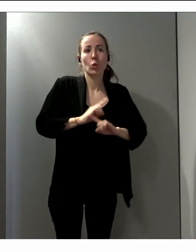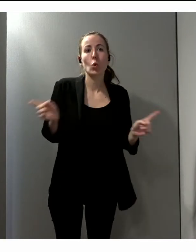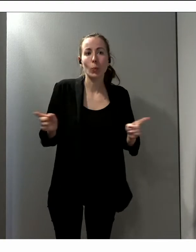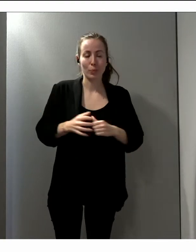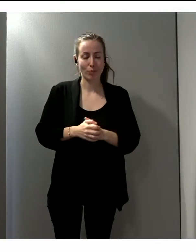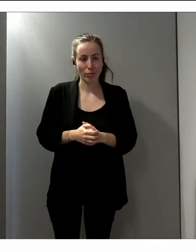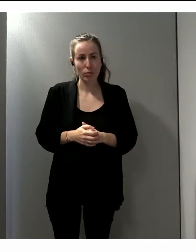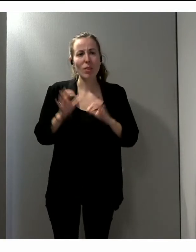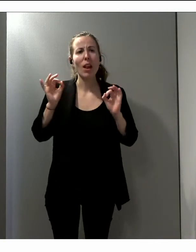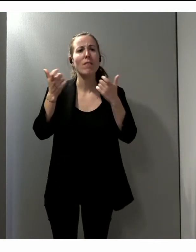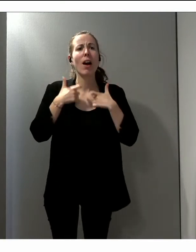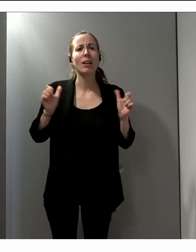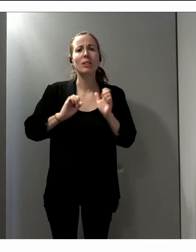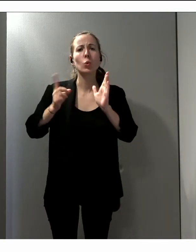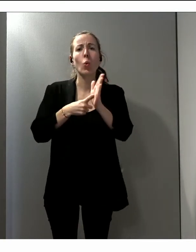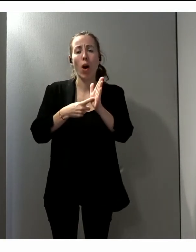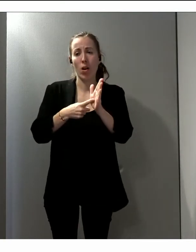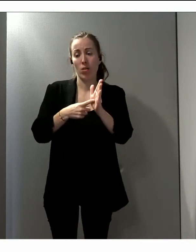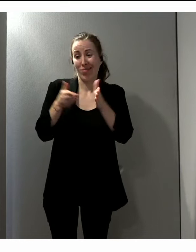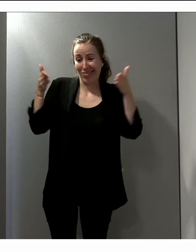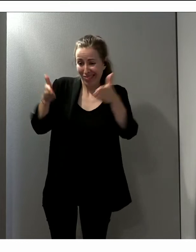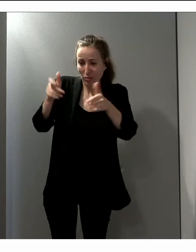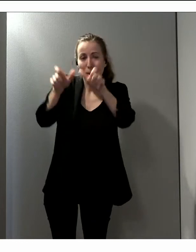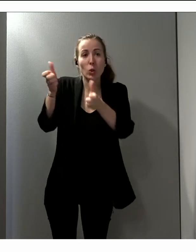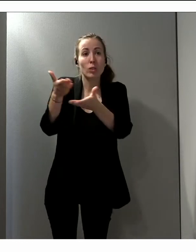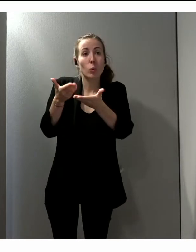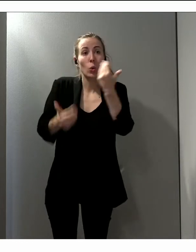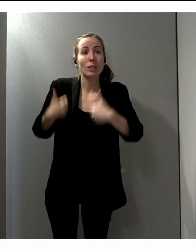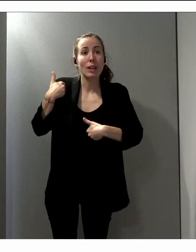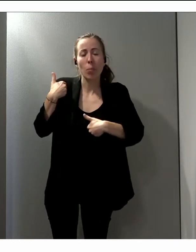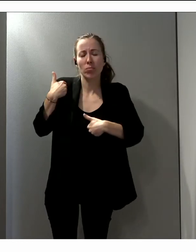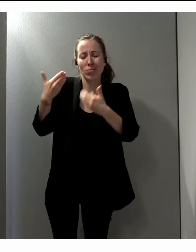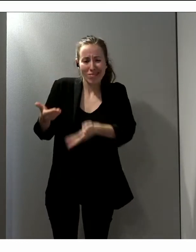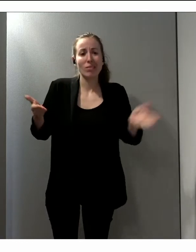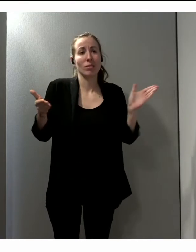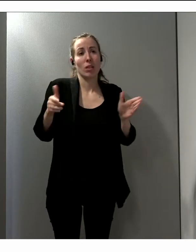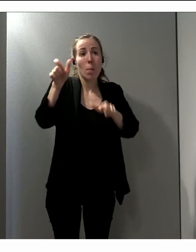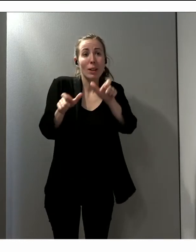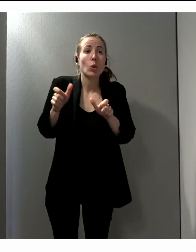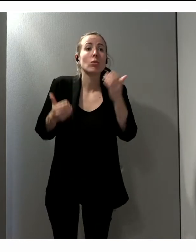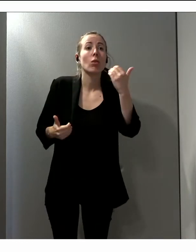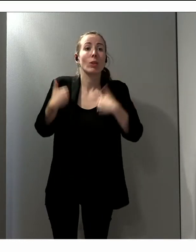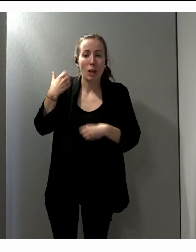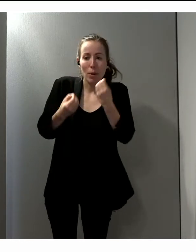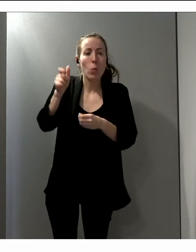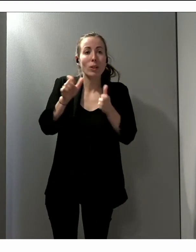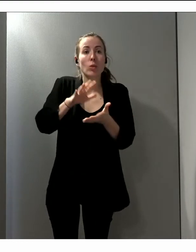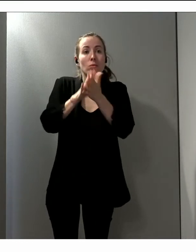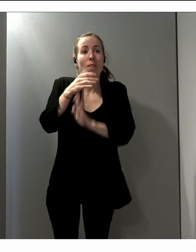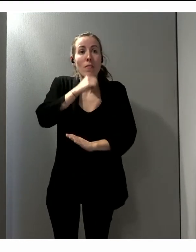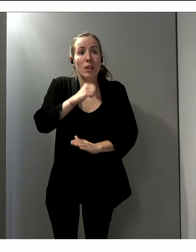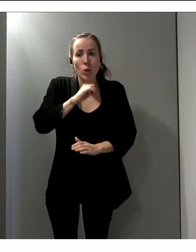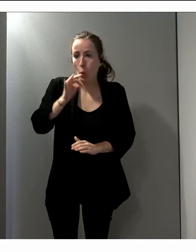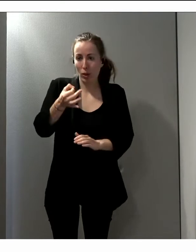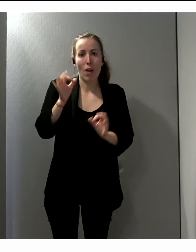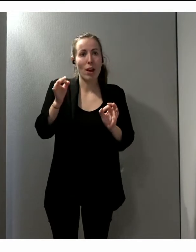de l'accès aux droits. Alors, ce n'est pas un sujet exclusivement personnes handicapées. Évidemment, les personnes handicapées ou personnes vieillissantes rentrent dans l'exercice des